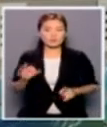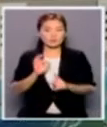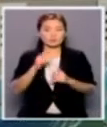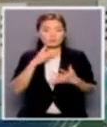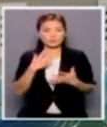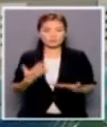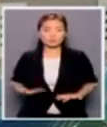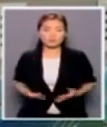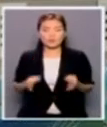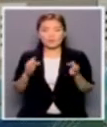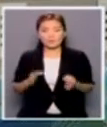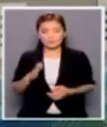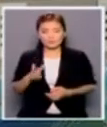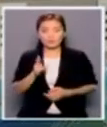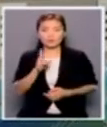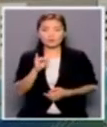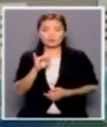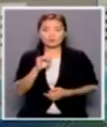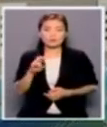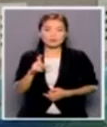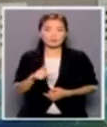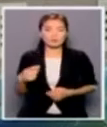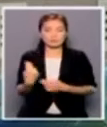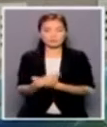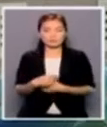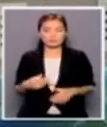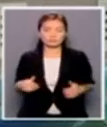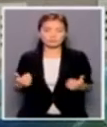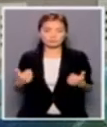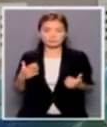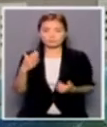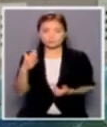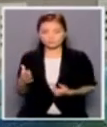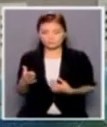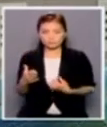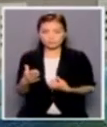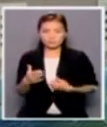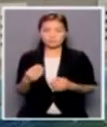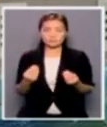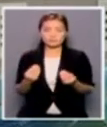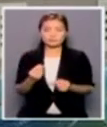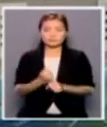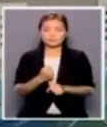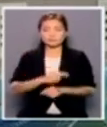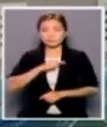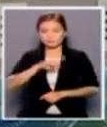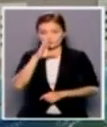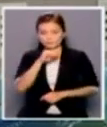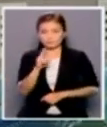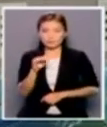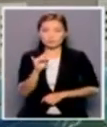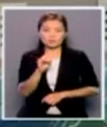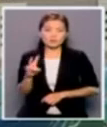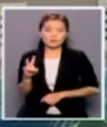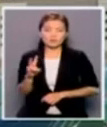ұғынып біледі. Және Құран кәрімнің адамды қараңғыдан жарыққа шығаратынын да білеміз, екі дүниенің абыройына кенелтетінін де білеміз. Құран бір